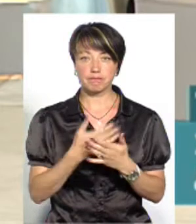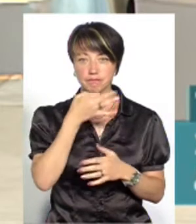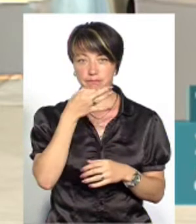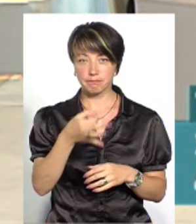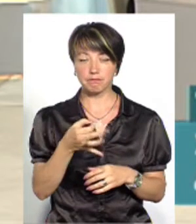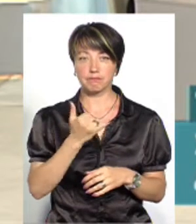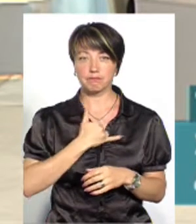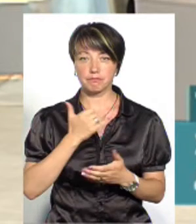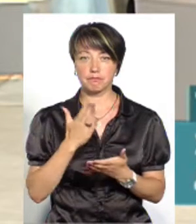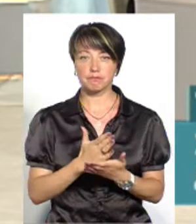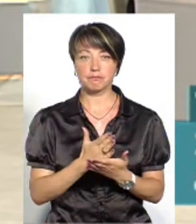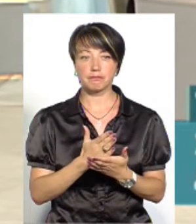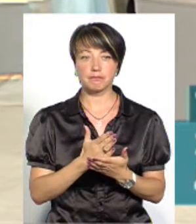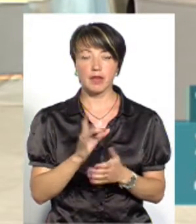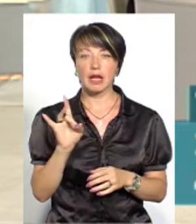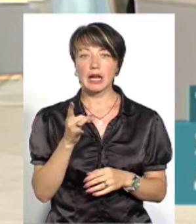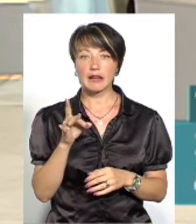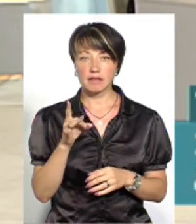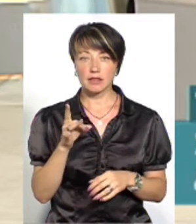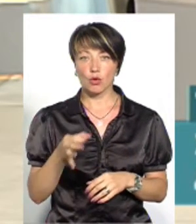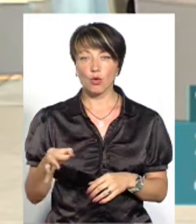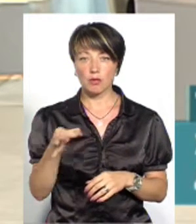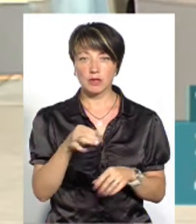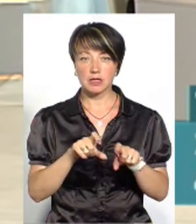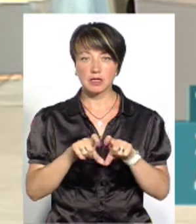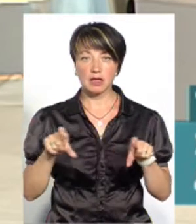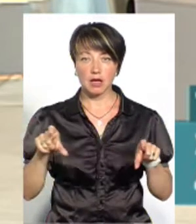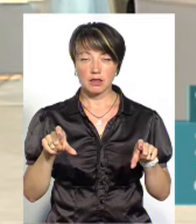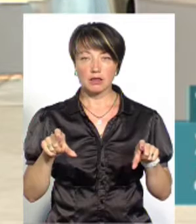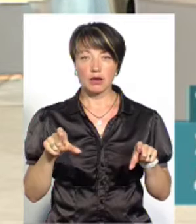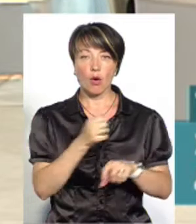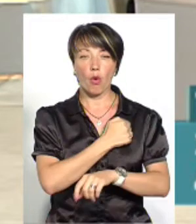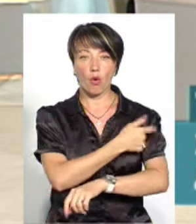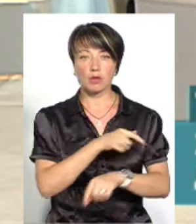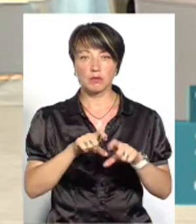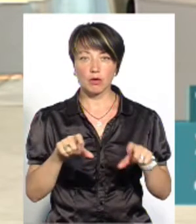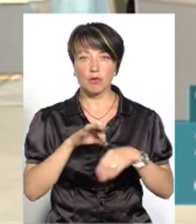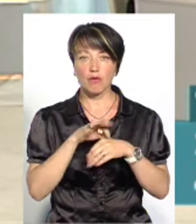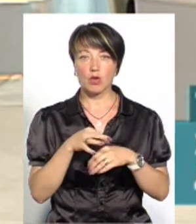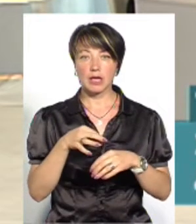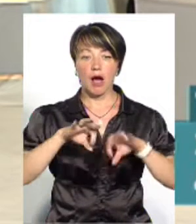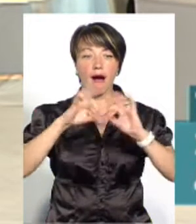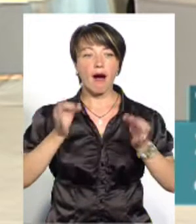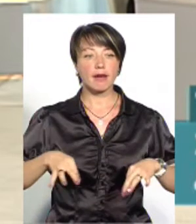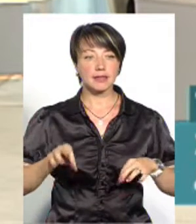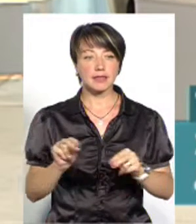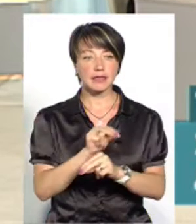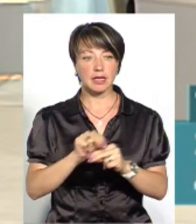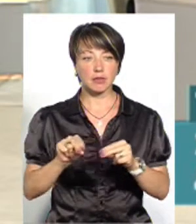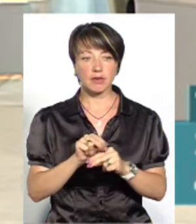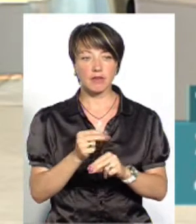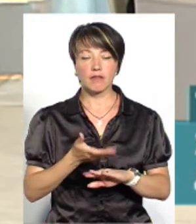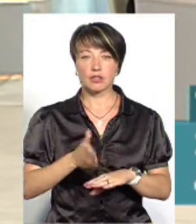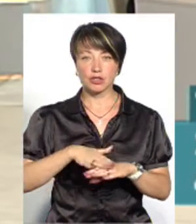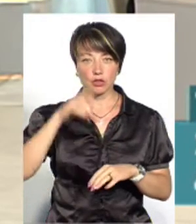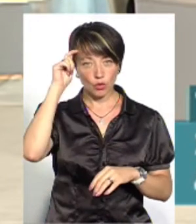що в нас є на Рівненщині дуже чудовий заклад – це Клевань госпіталь, який проводить арт-терапію, тобто дуже